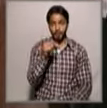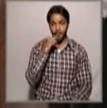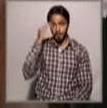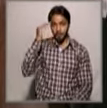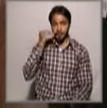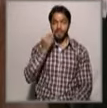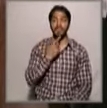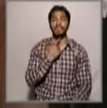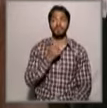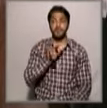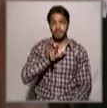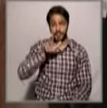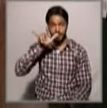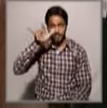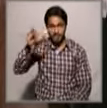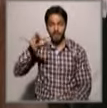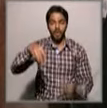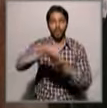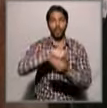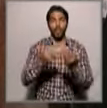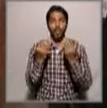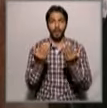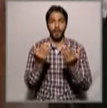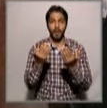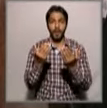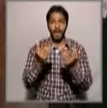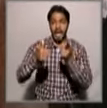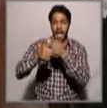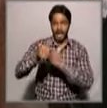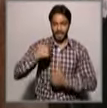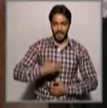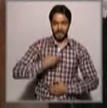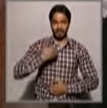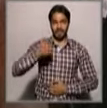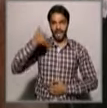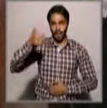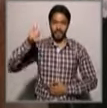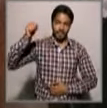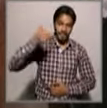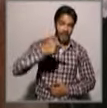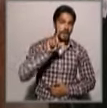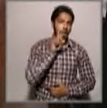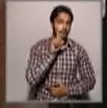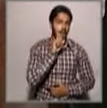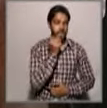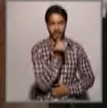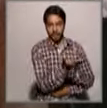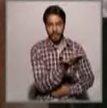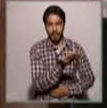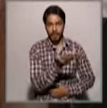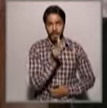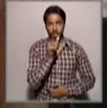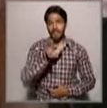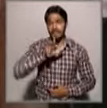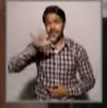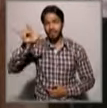بس يعني اعمل عمره لنفسي وبعدين اعمل عمره لوالدتي، هل ممكن ده ولا اعمل عمره لوالدتي بس؟ في سفره